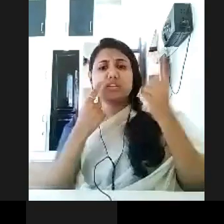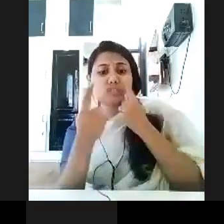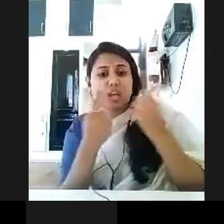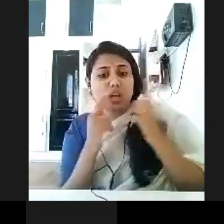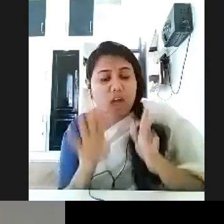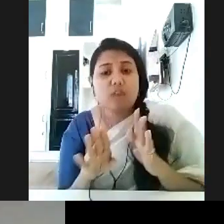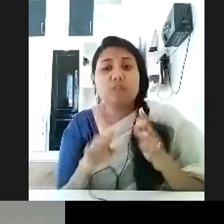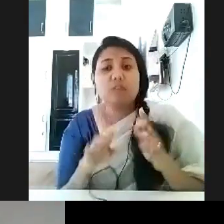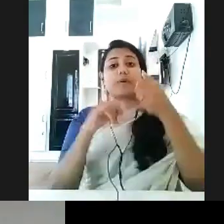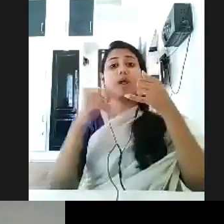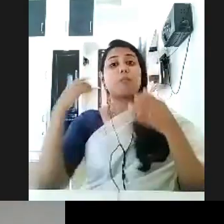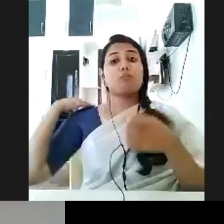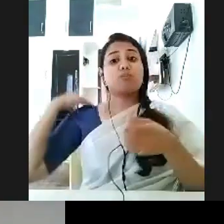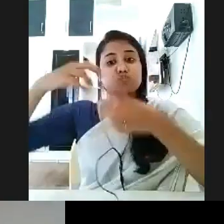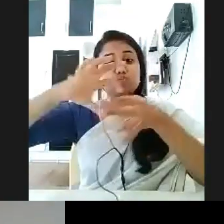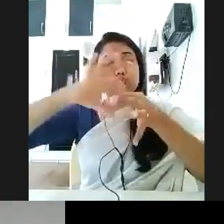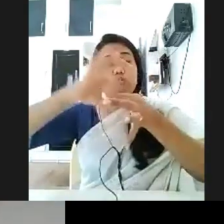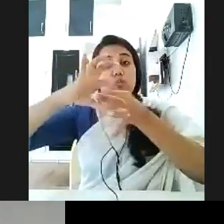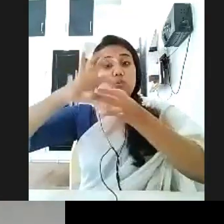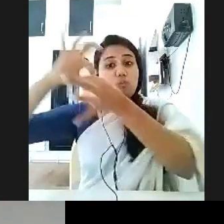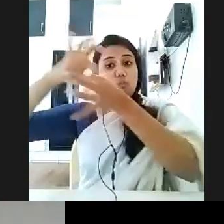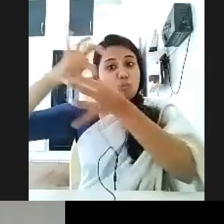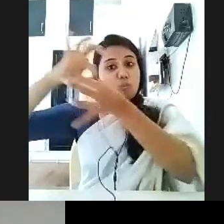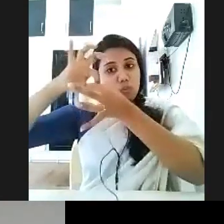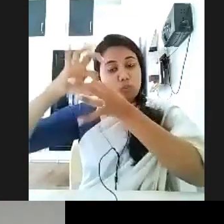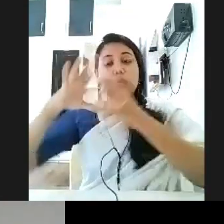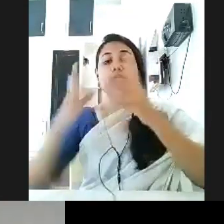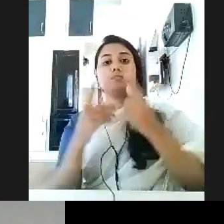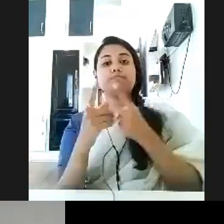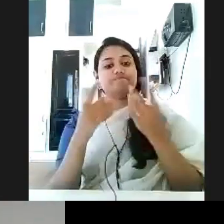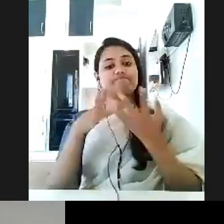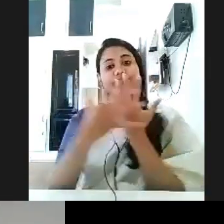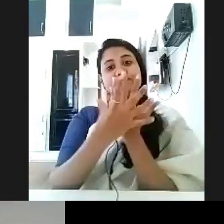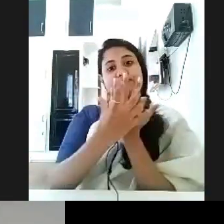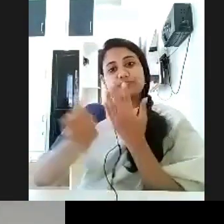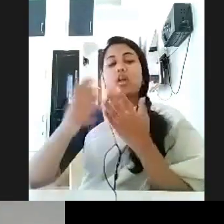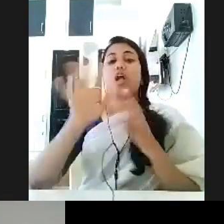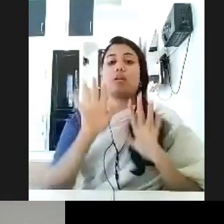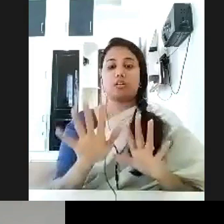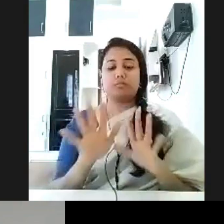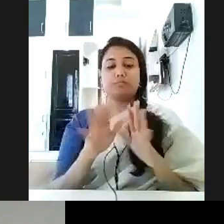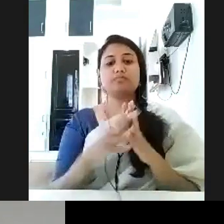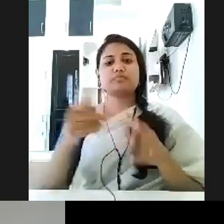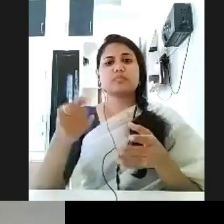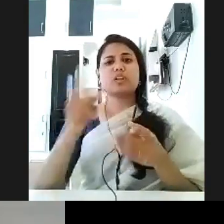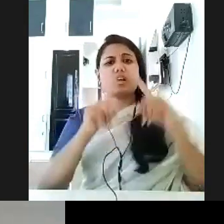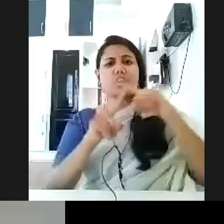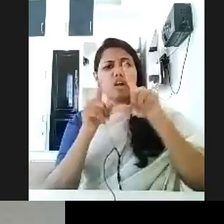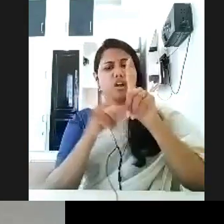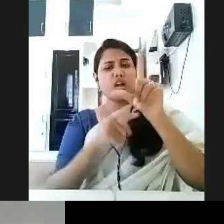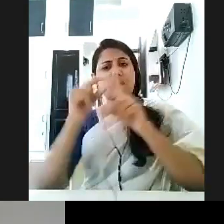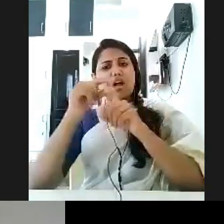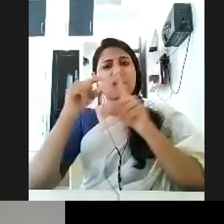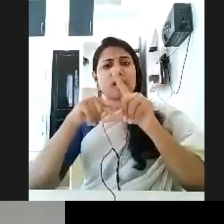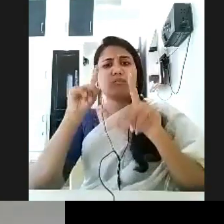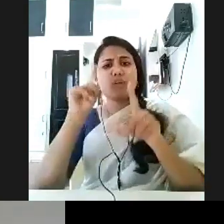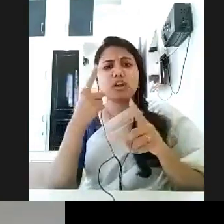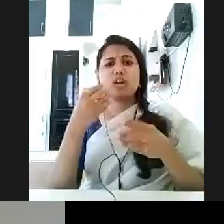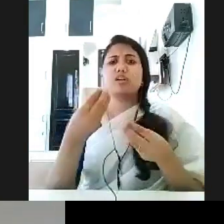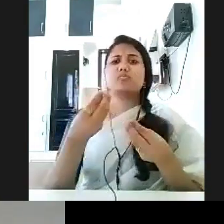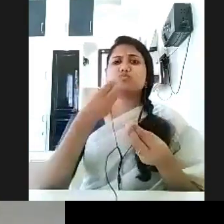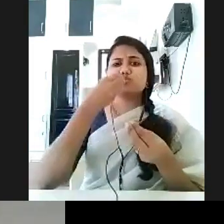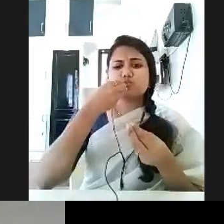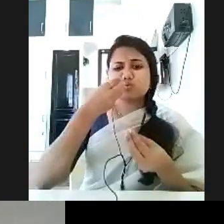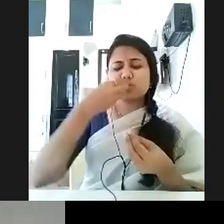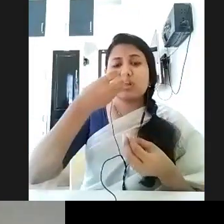സ്കാനും കാര്യങ്ങളും വേണ്ടിയുള്ള ആവശ്യം ഉണ്ടാവും. പിന്നെ ടൈപ്പ് 1 കുട്ടികൾക്ക് ഫീഡിങ് ഇഷ്യൂസ് ഉണ്ടാവുന്നതാണ്. ടൈപ്പ് 2 ചില കുട്ടികൾക്കും ഫുഡ്